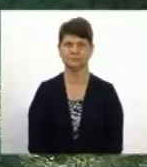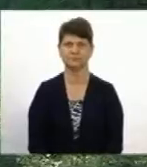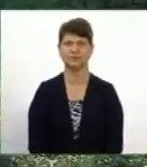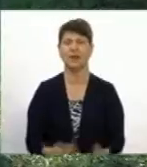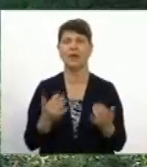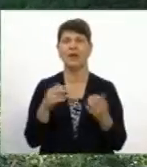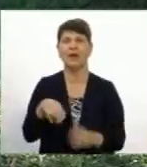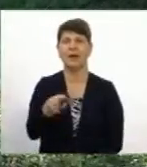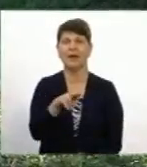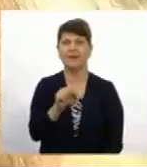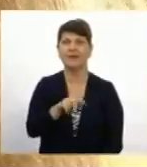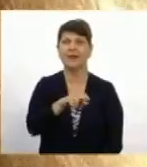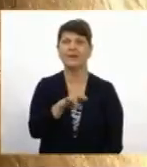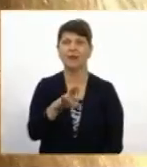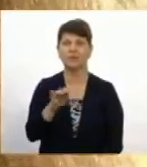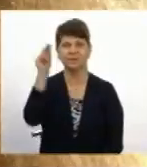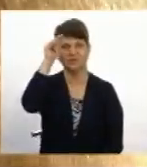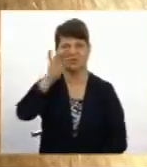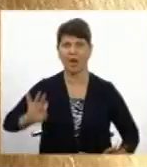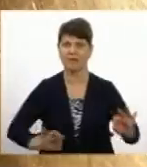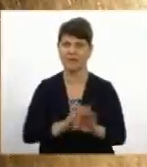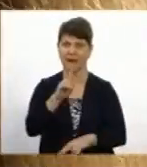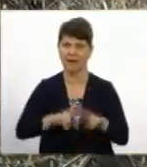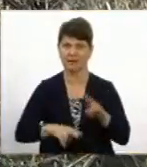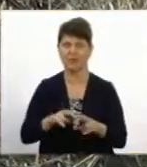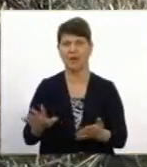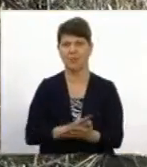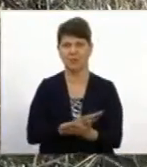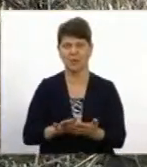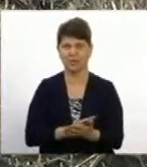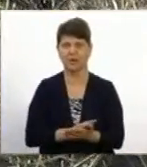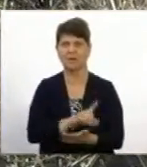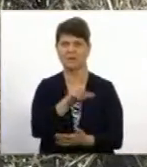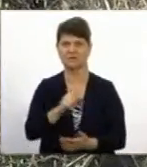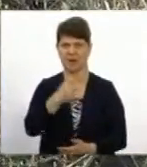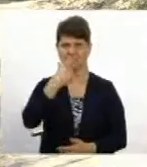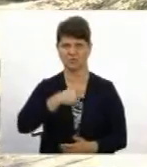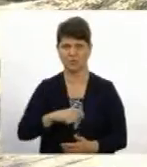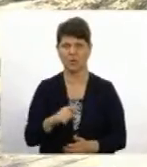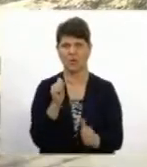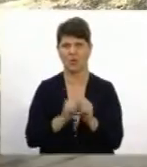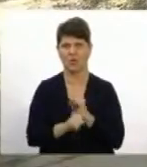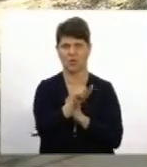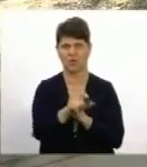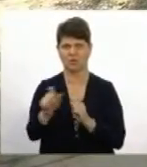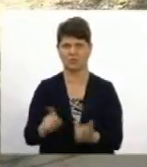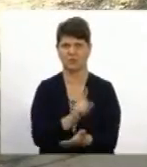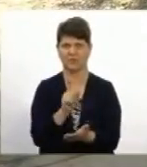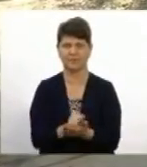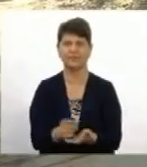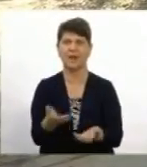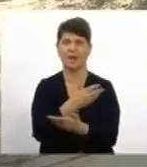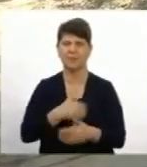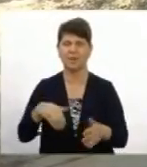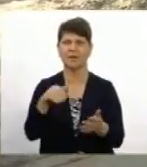Дана Яновська навчається на архітектора. Каже, прибирати за собою повинен кожен. Ми прибираємо, і скільки